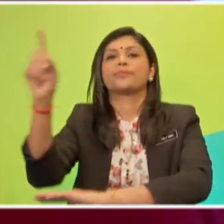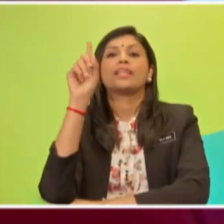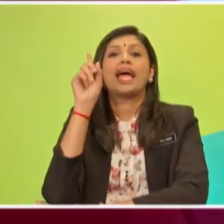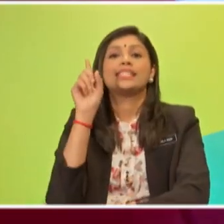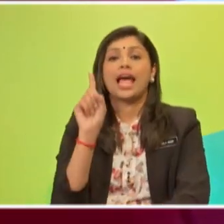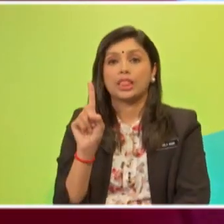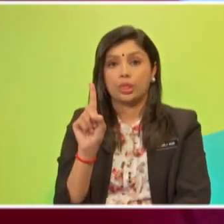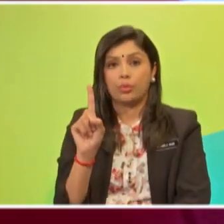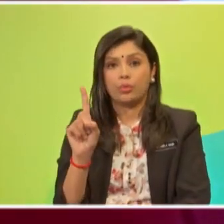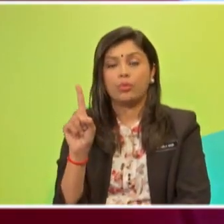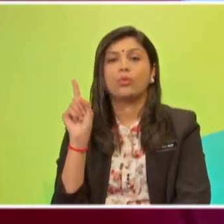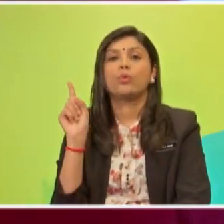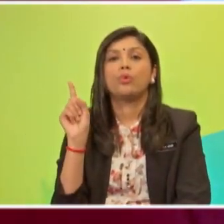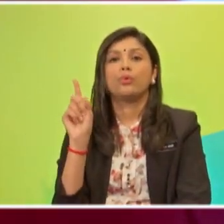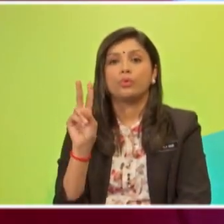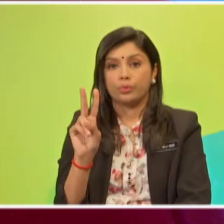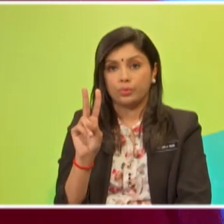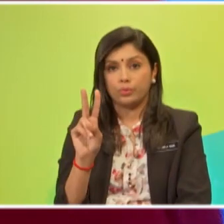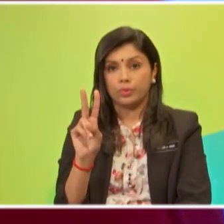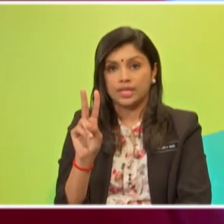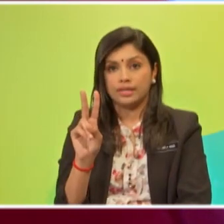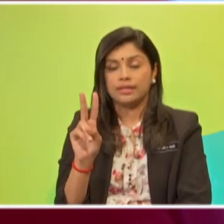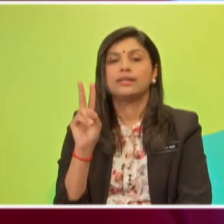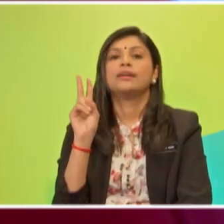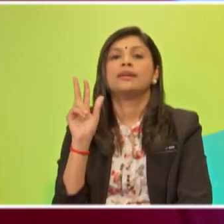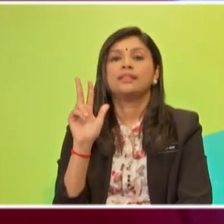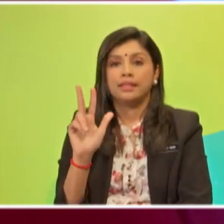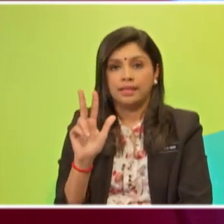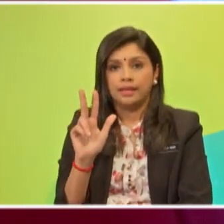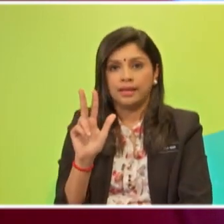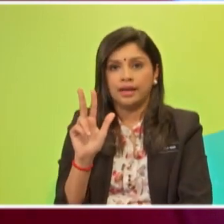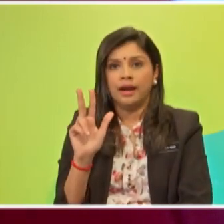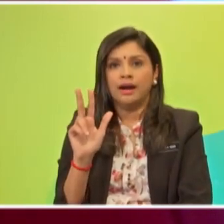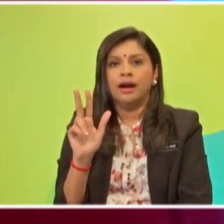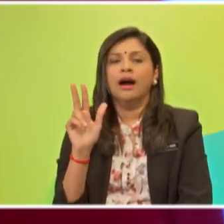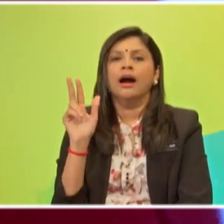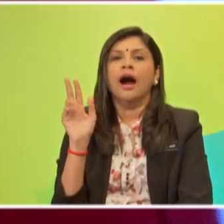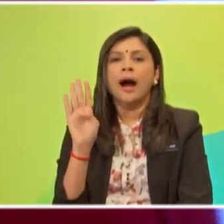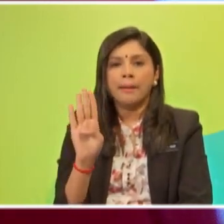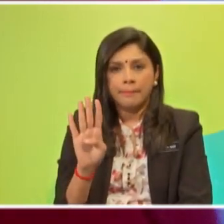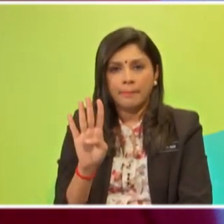mula. Satu, dua, tiga,